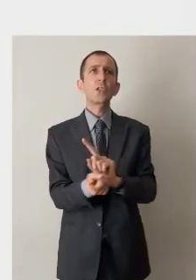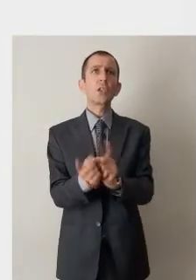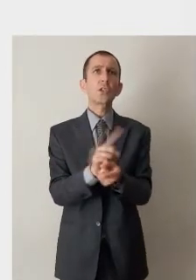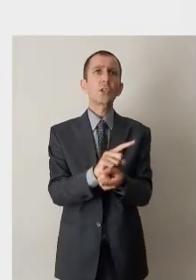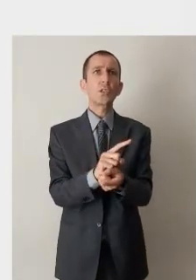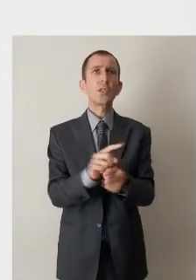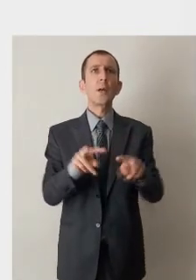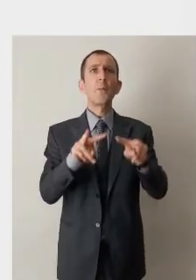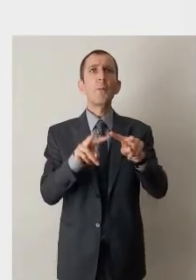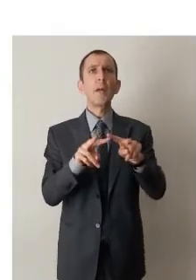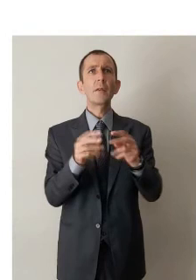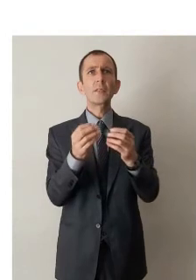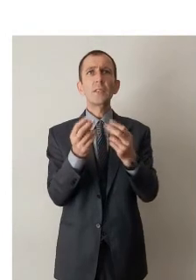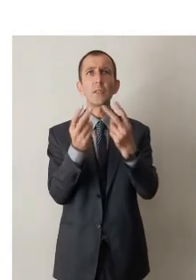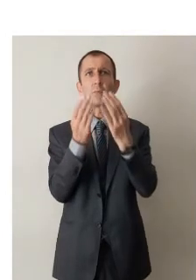cevabımız B şıkkıdır.